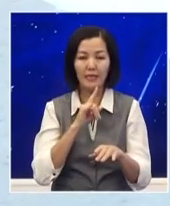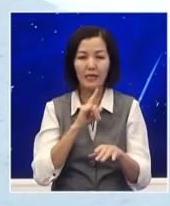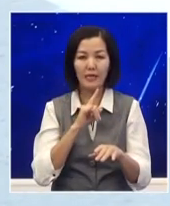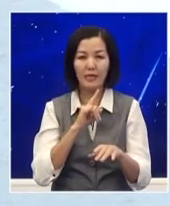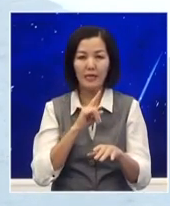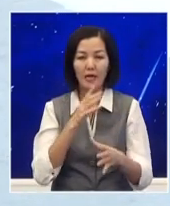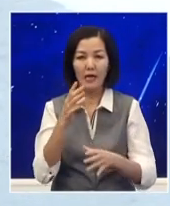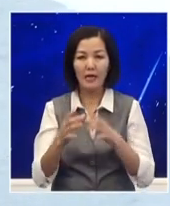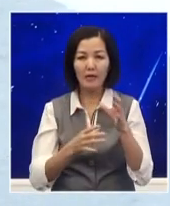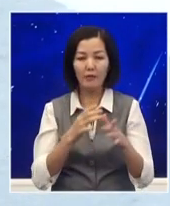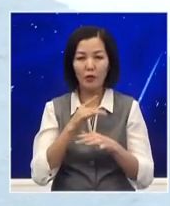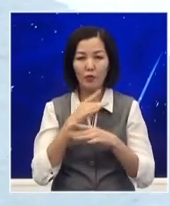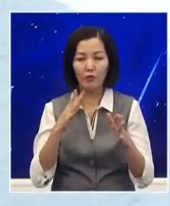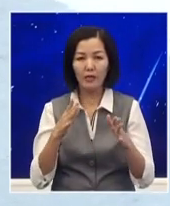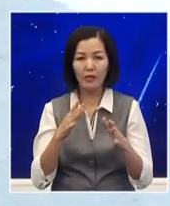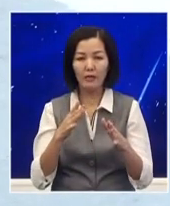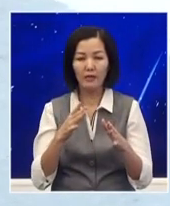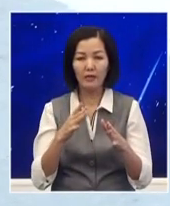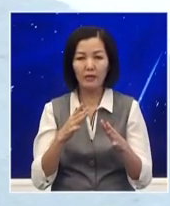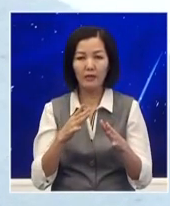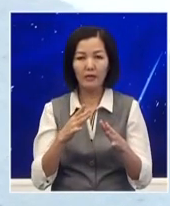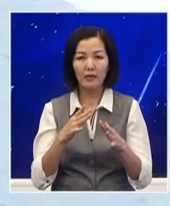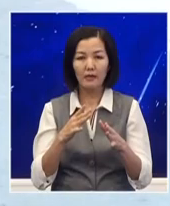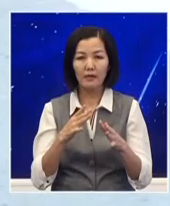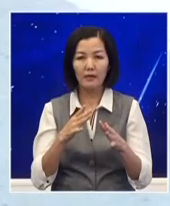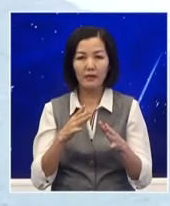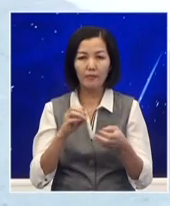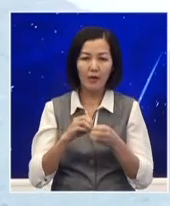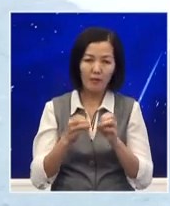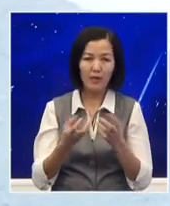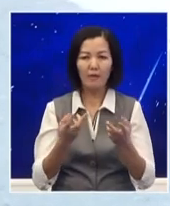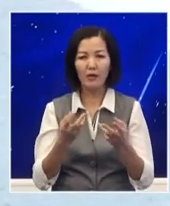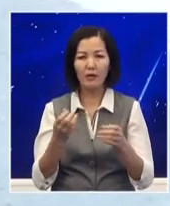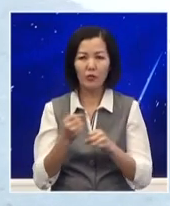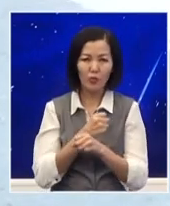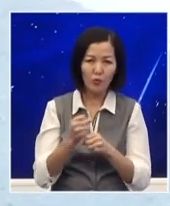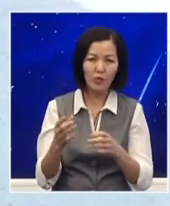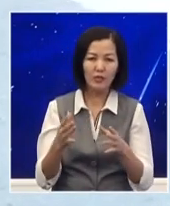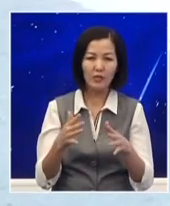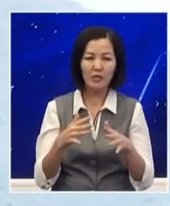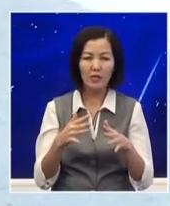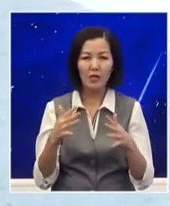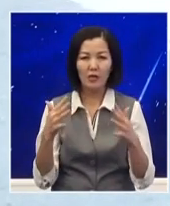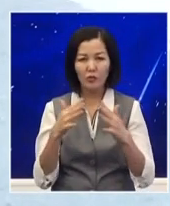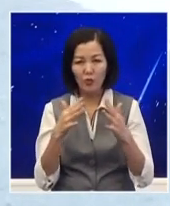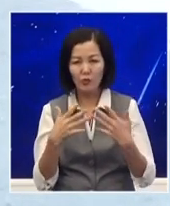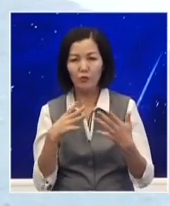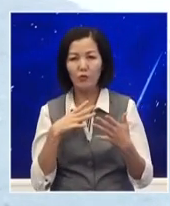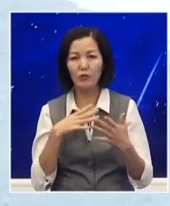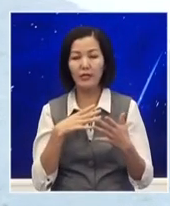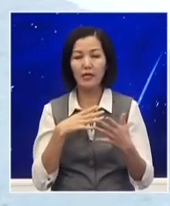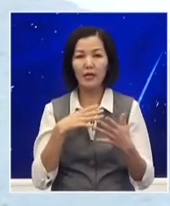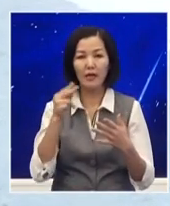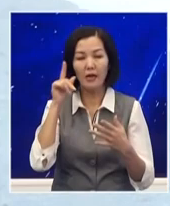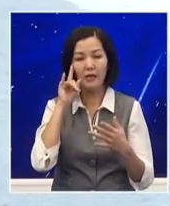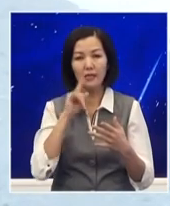отырсыз, әлемдерде мысалы талай елдердің арасында бірімен бірі жанжал болып отыр. Оған қарағанда Қазақстан тату көрші